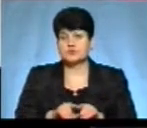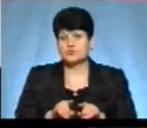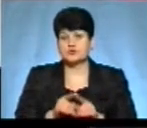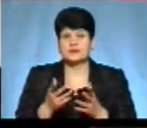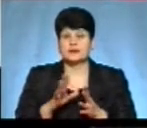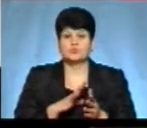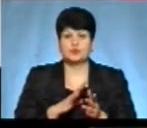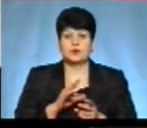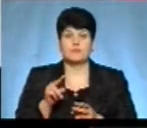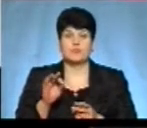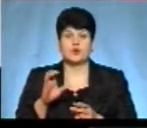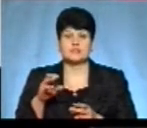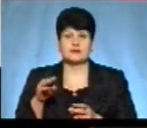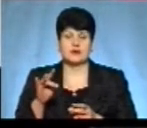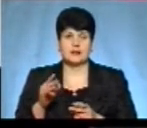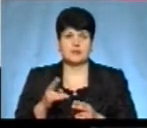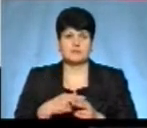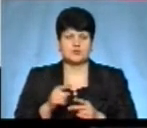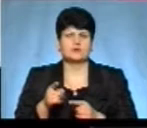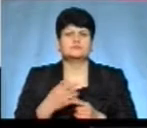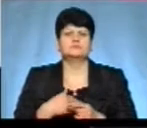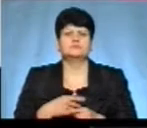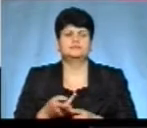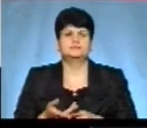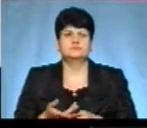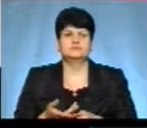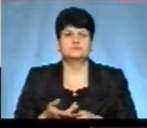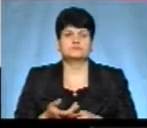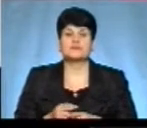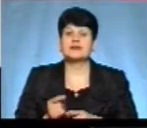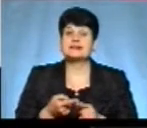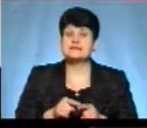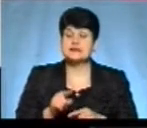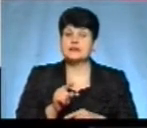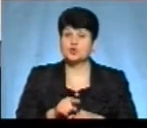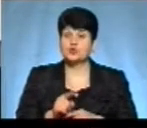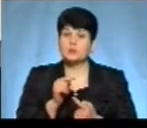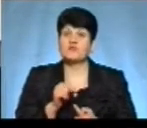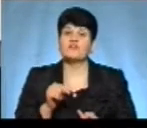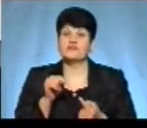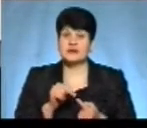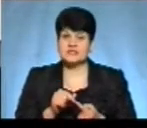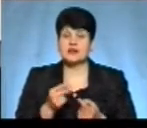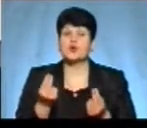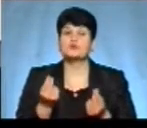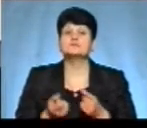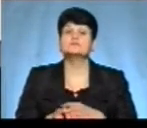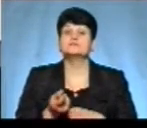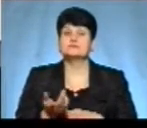висіли постери без вихідних даних. От для чого ці дані? Ці дані для того, щоб визначити, перш за все, джерела